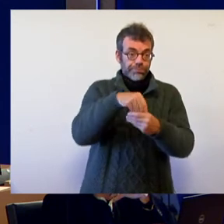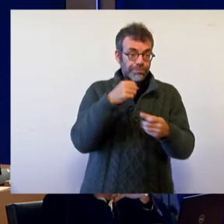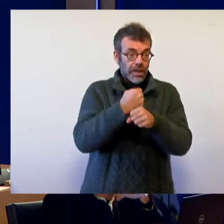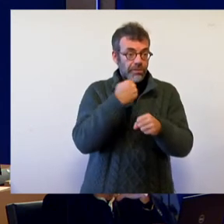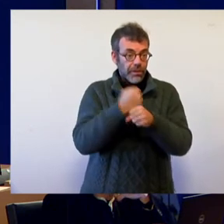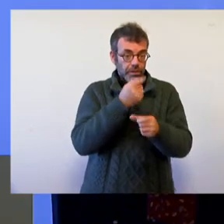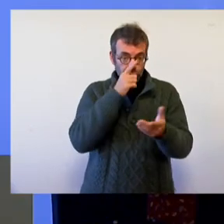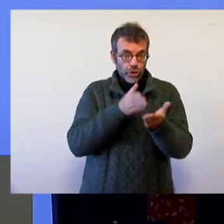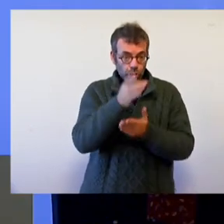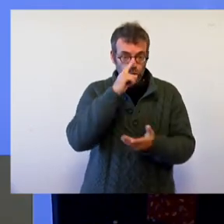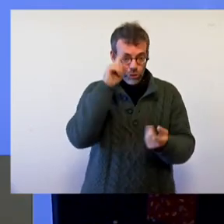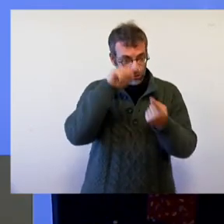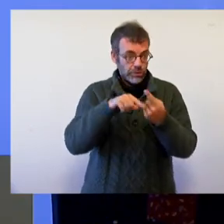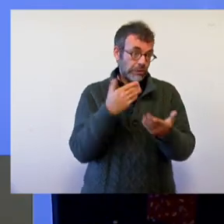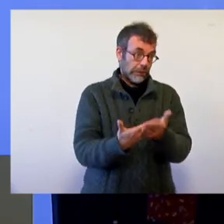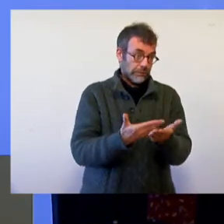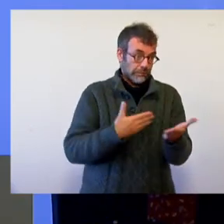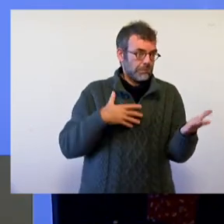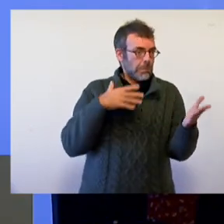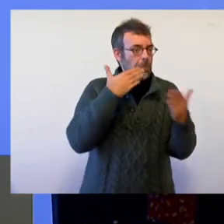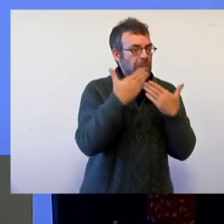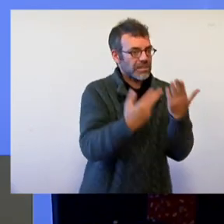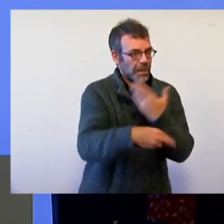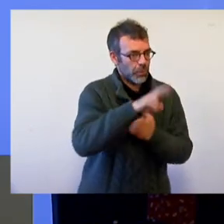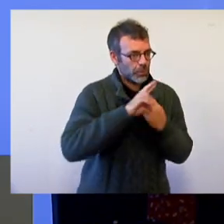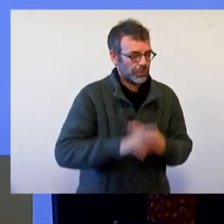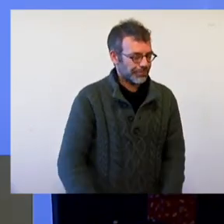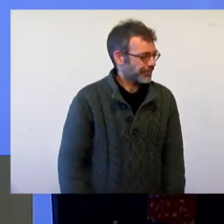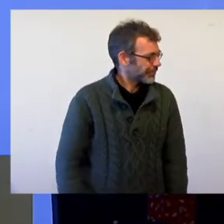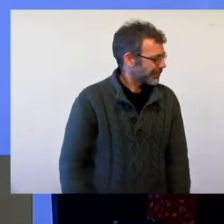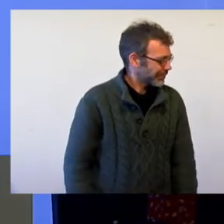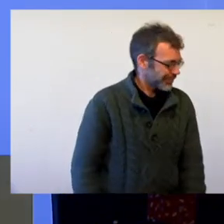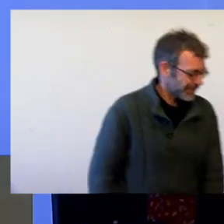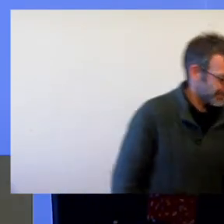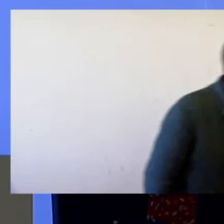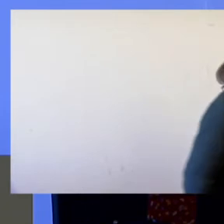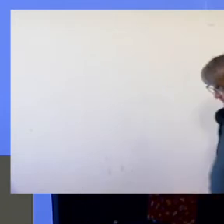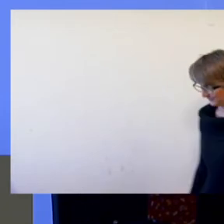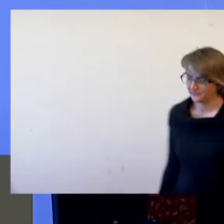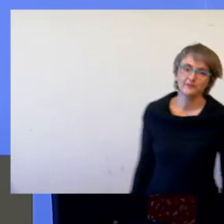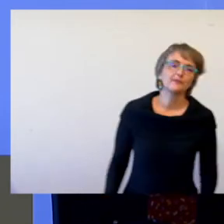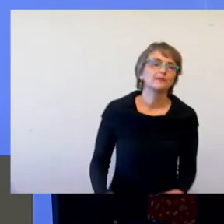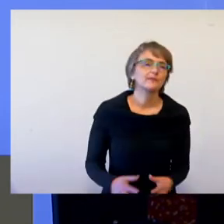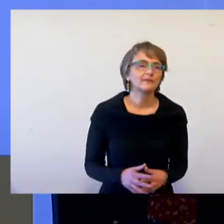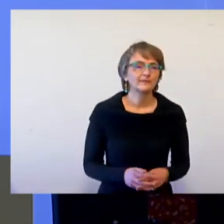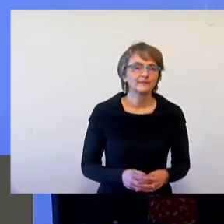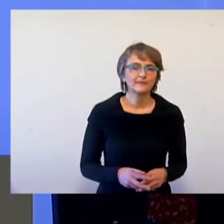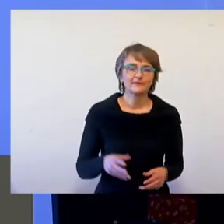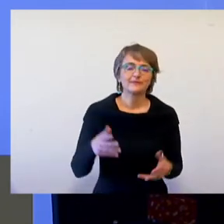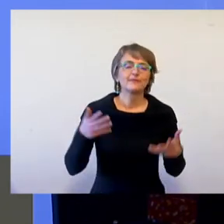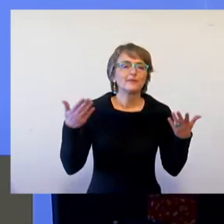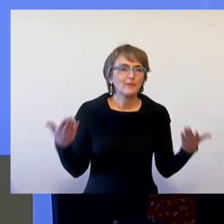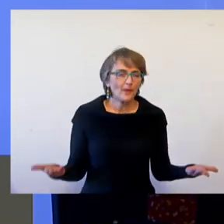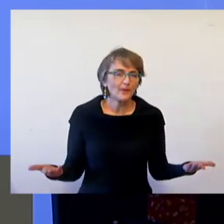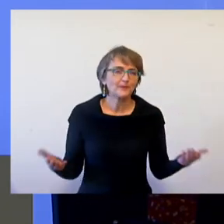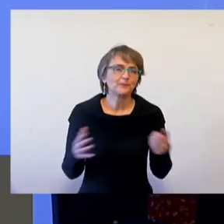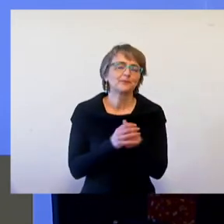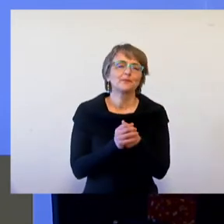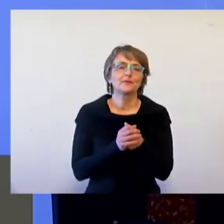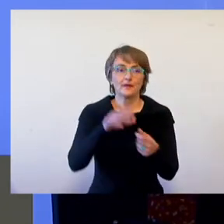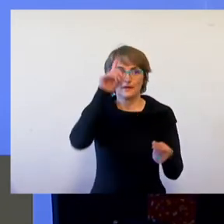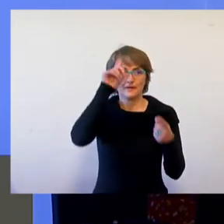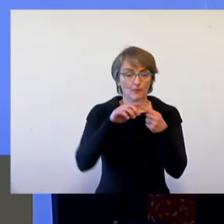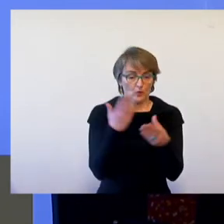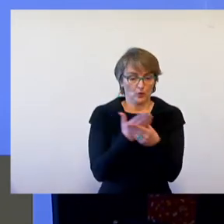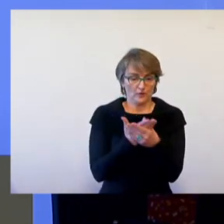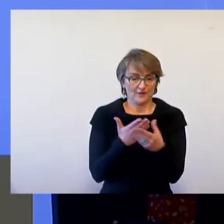vos réponses. Alors, c'est sans doute pas lié à l'affaire parce que c'est des grandes lignes, mais évidemment, nous avons